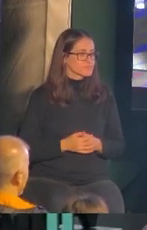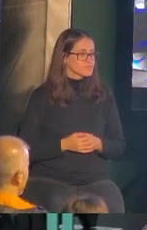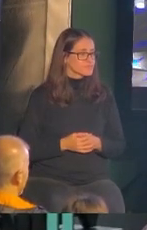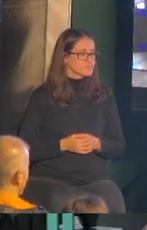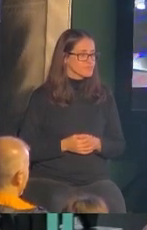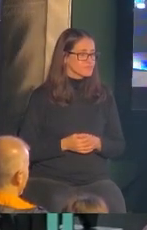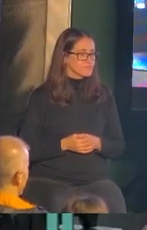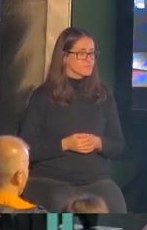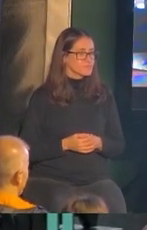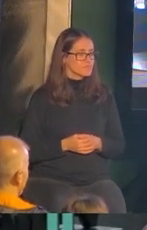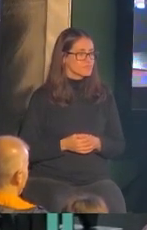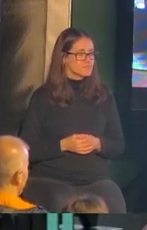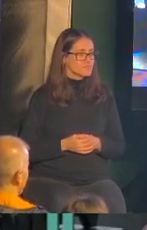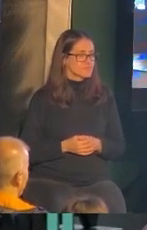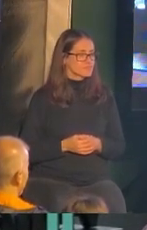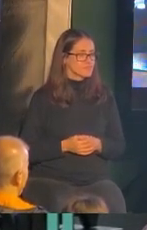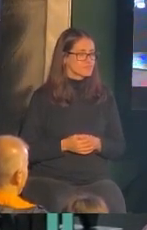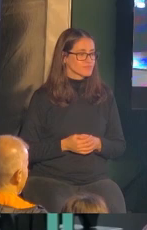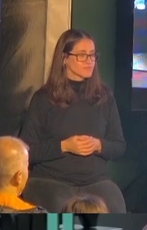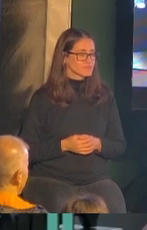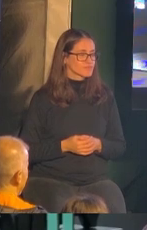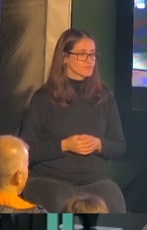són dues coses.